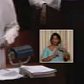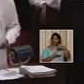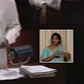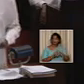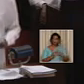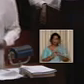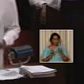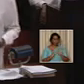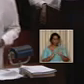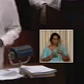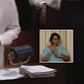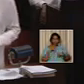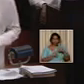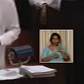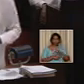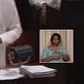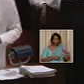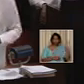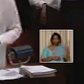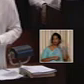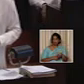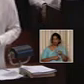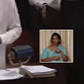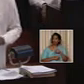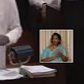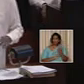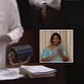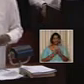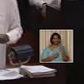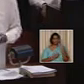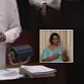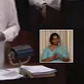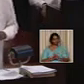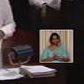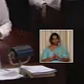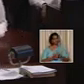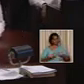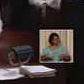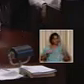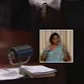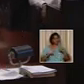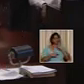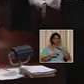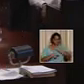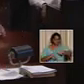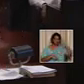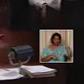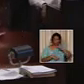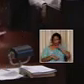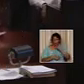කරන්නේ දේශපාලන අතකොළුවන් පත් කරන්නට බලය ලබා දෙනවා. අපි ඒක චැලෙන්ජ් කරනවා අධිකරණය